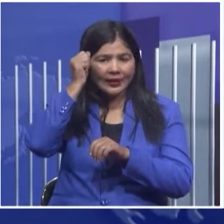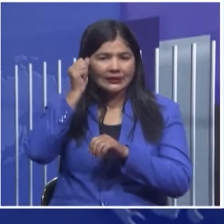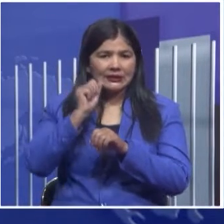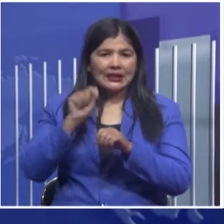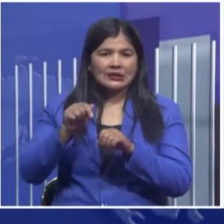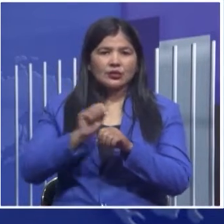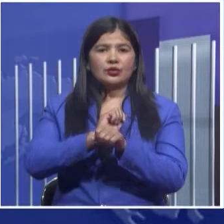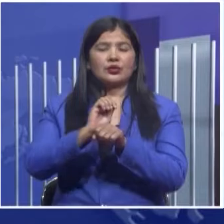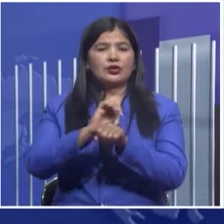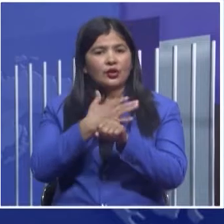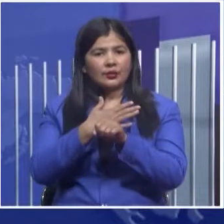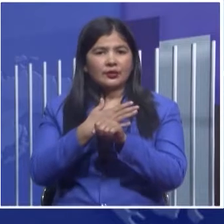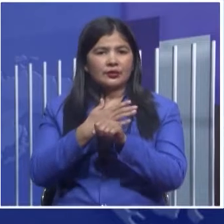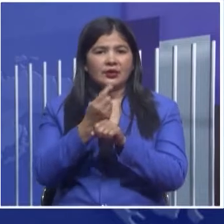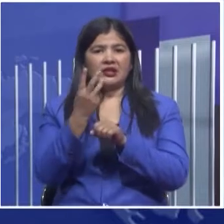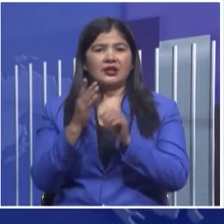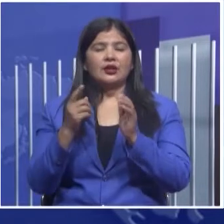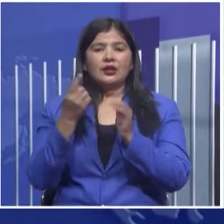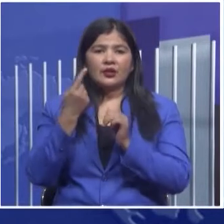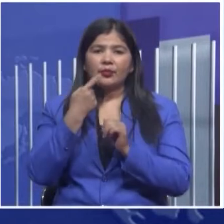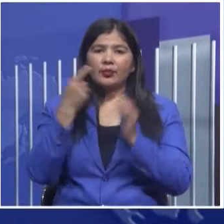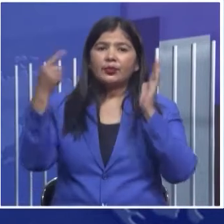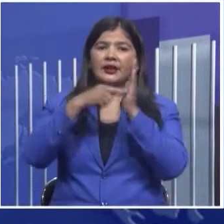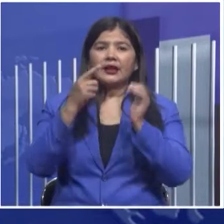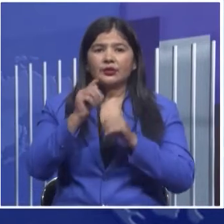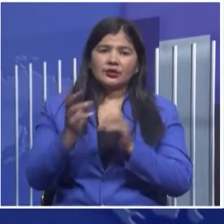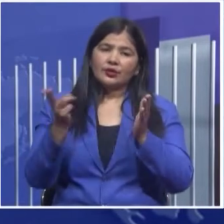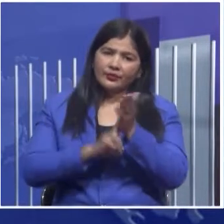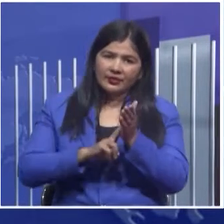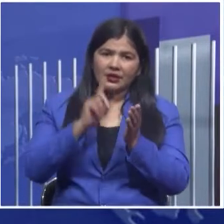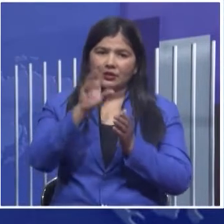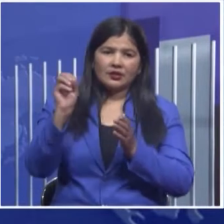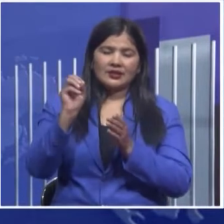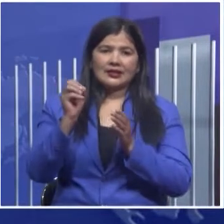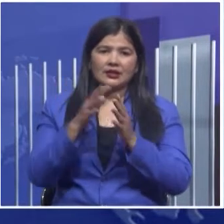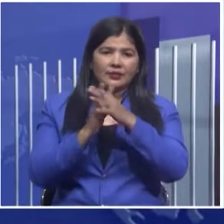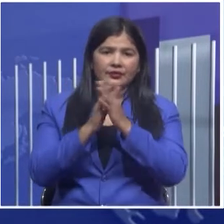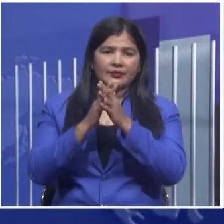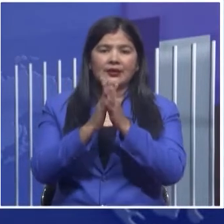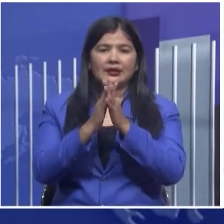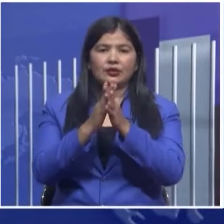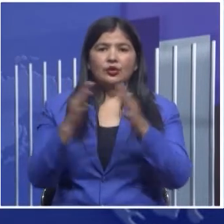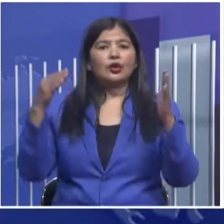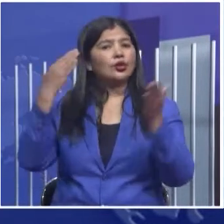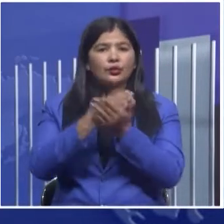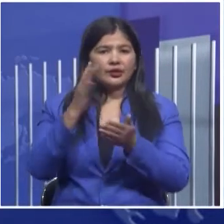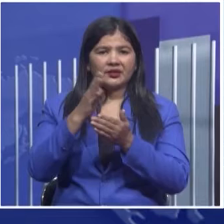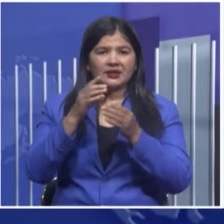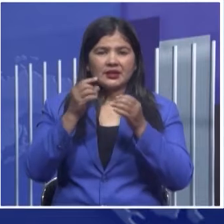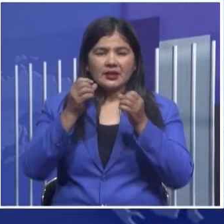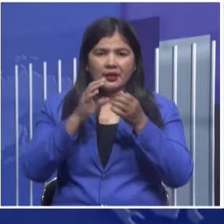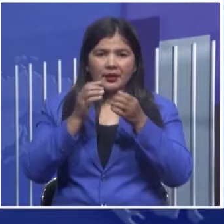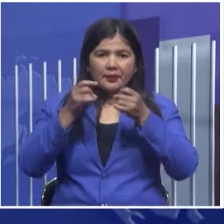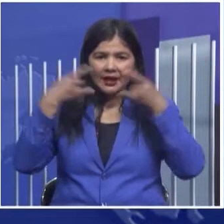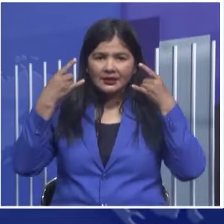दरले पुष्टि गरेको छ। दैनिक 10,000 संक्रमित थपिन थालेपछि भीडभाड रोकिएको छैन, मास्क र सेनिटाइजरको प्रयोग